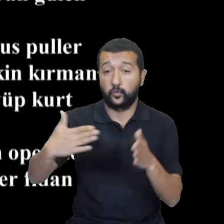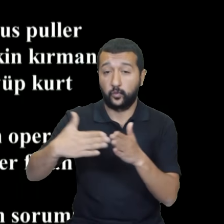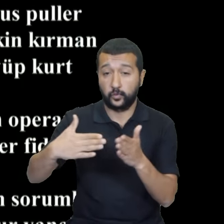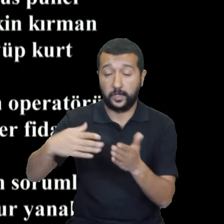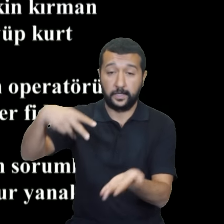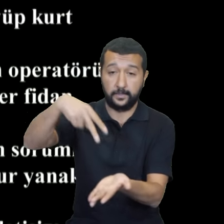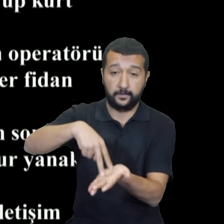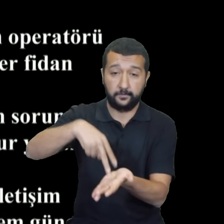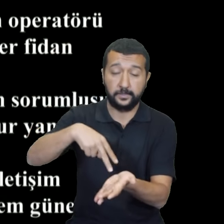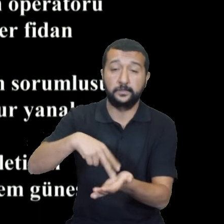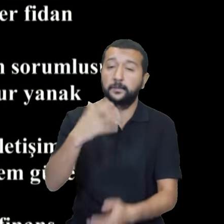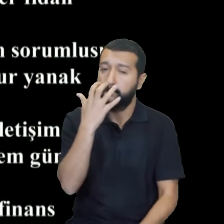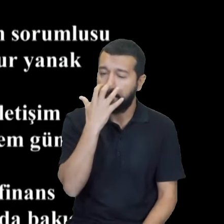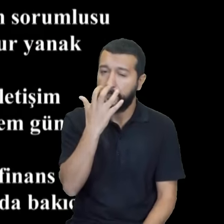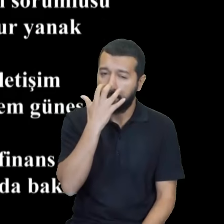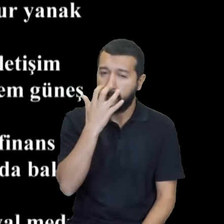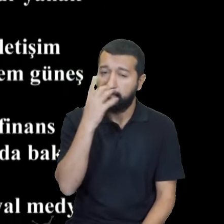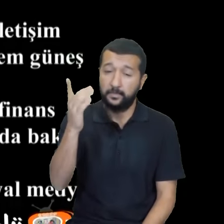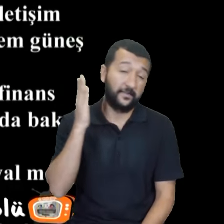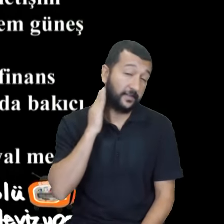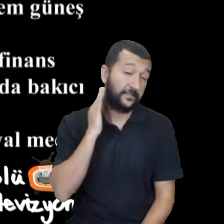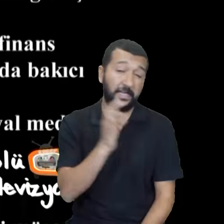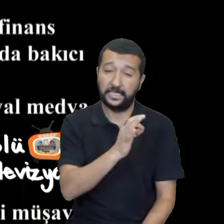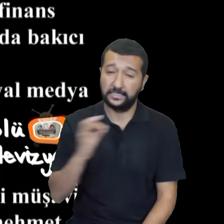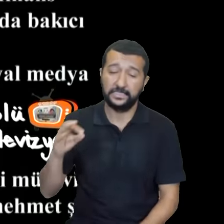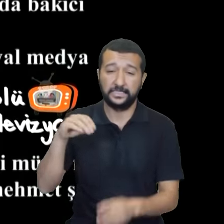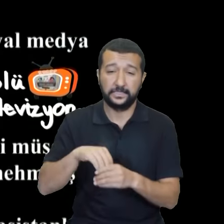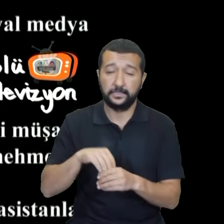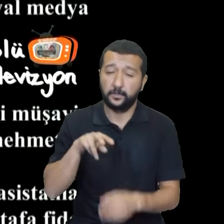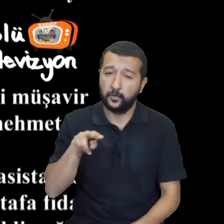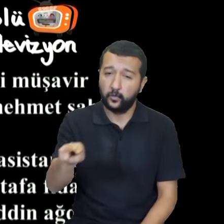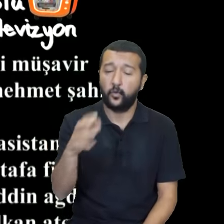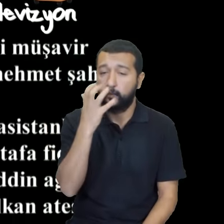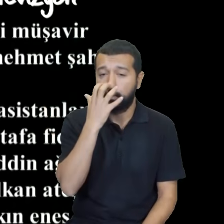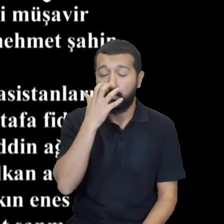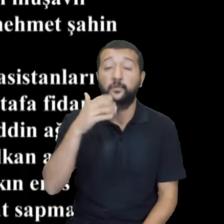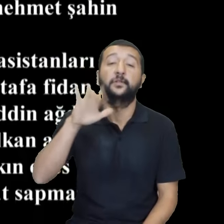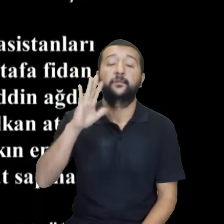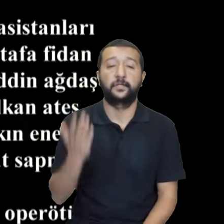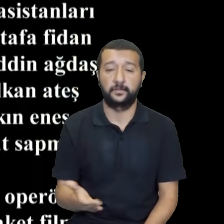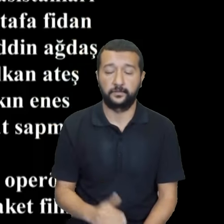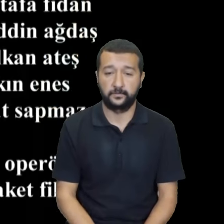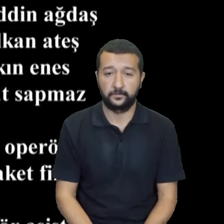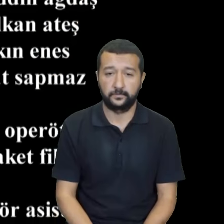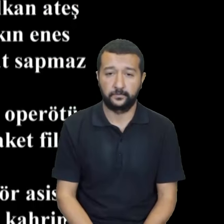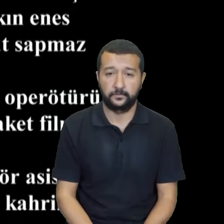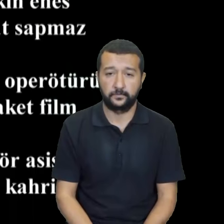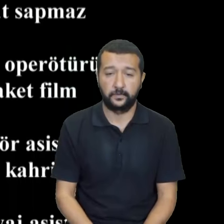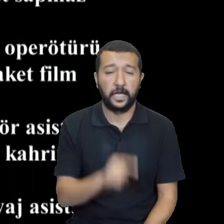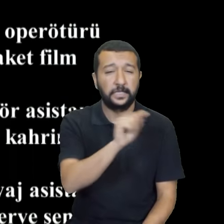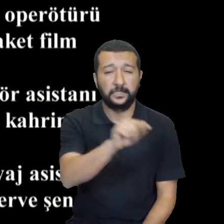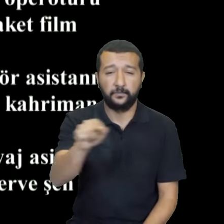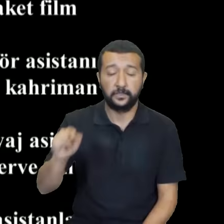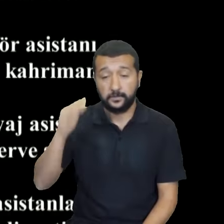Hüseyin, Korkmaz. Son kontroller Hülya Akbaba, Dolma Ünal, Hasan Dikyuva. Teknik yapım Dağ Prodüksiyon, Nurun Gökdelen Tercüme.